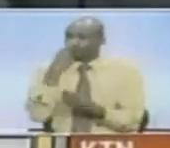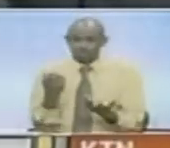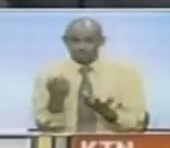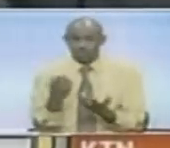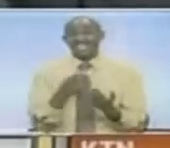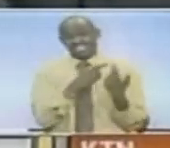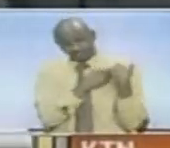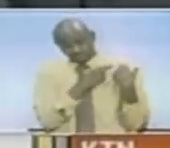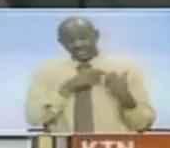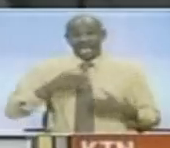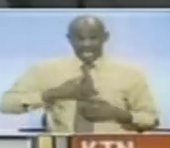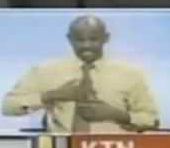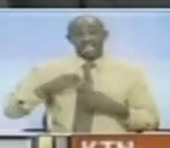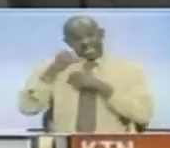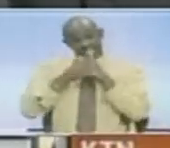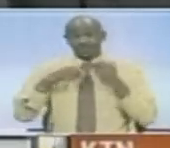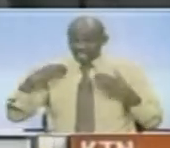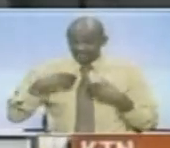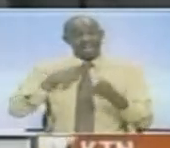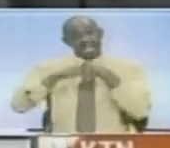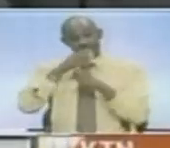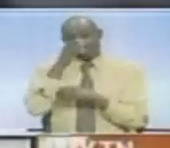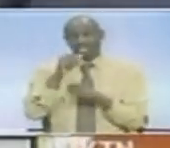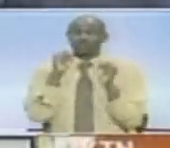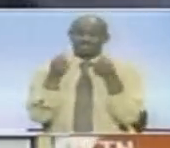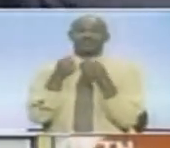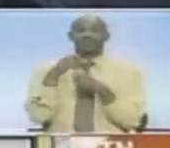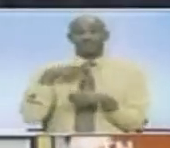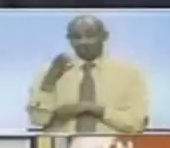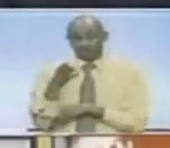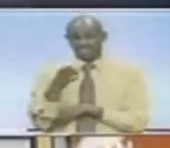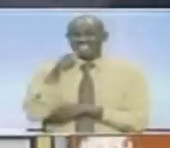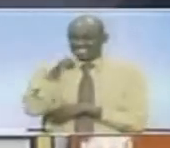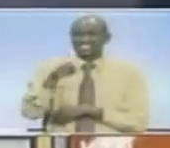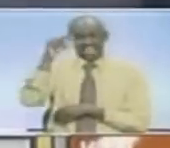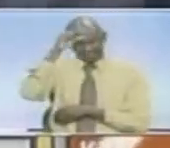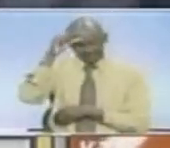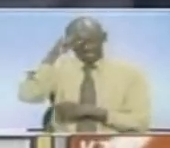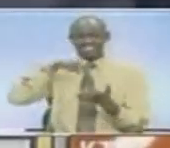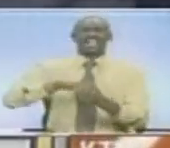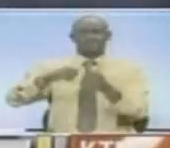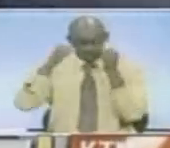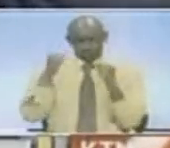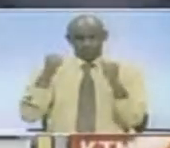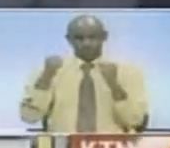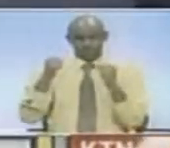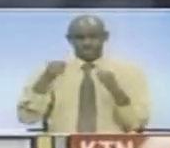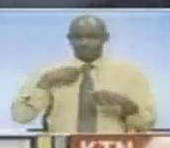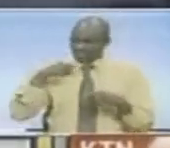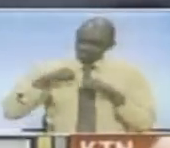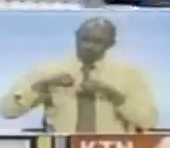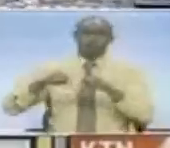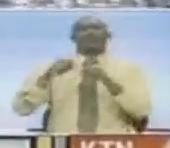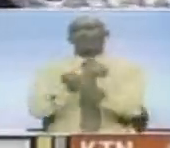and the country will continue to take the necessary action to secure the country. Serikali hii ni imara na tunasonga